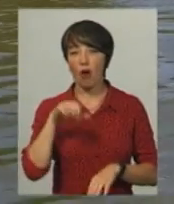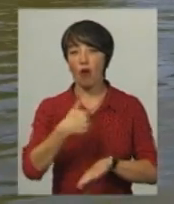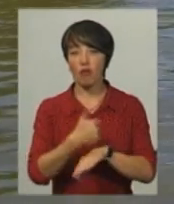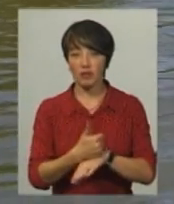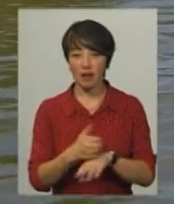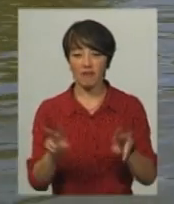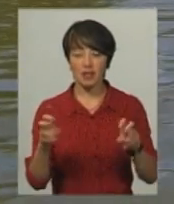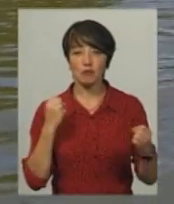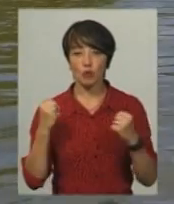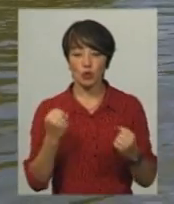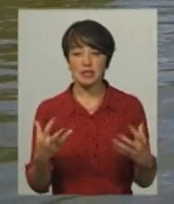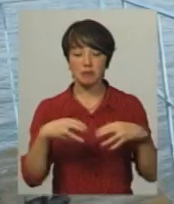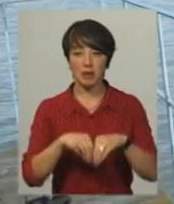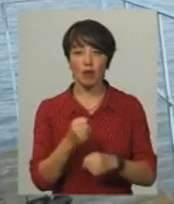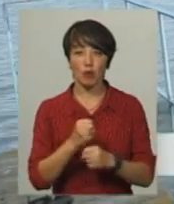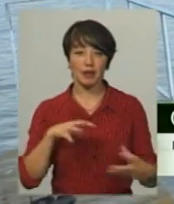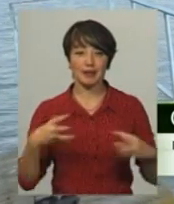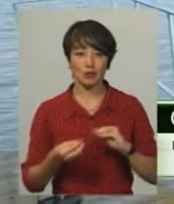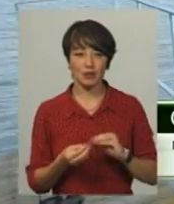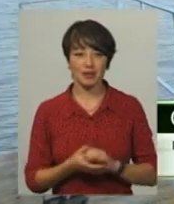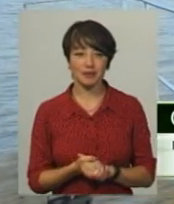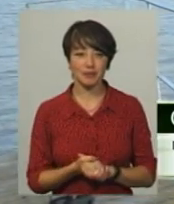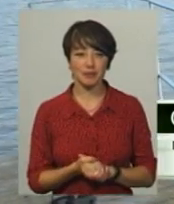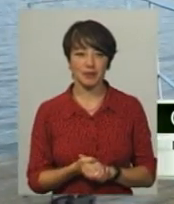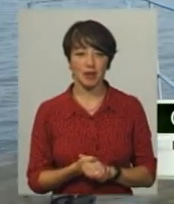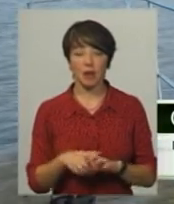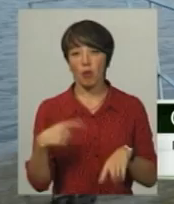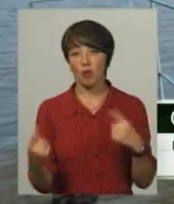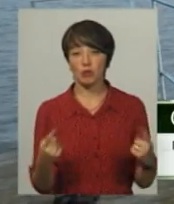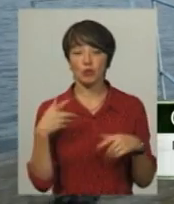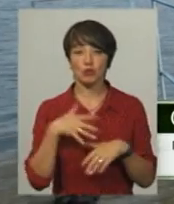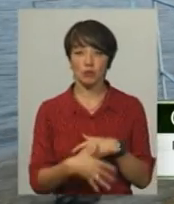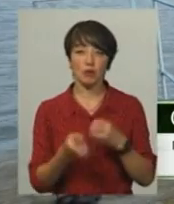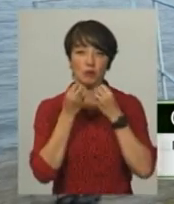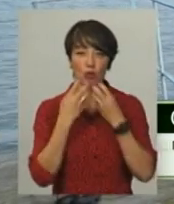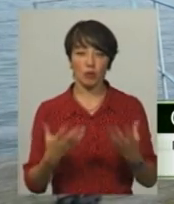виді спорту – спільна робота на результат. Ми добре один одного розуміємо.